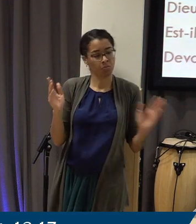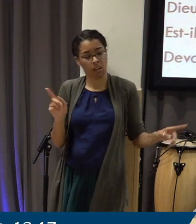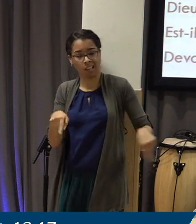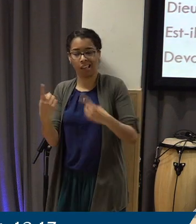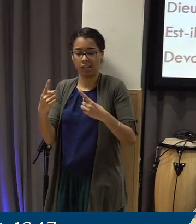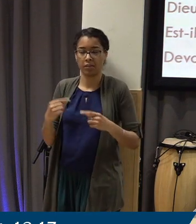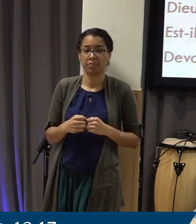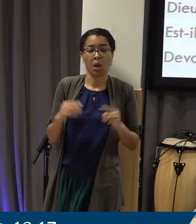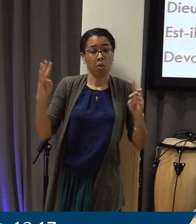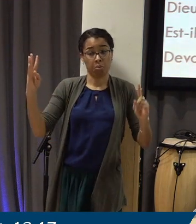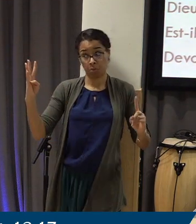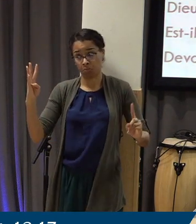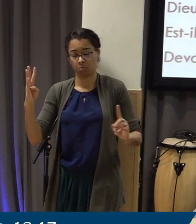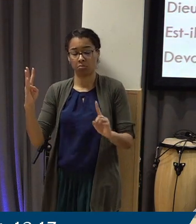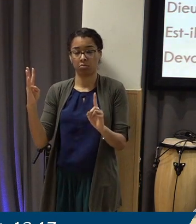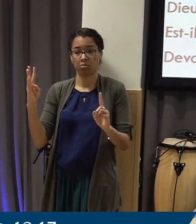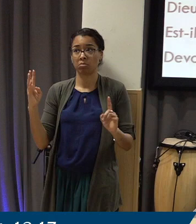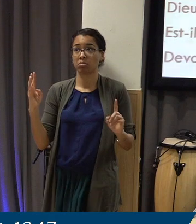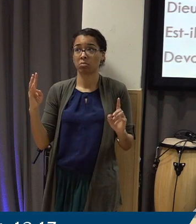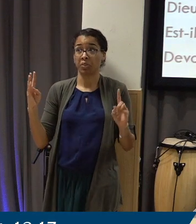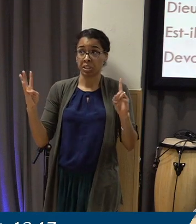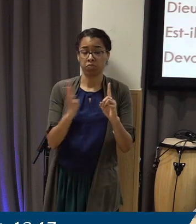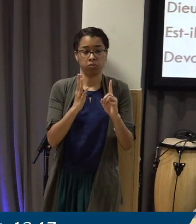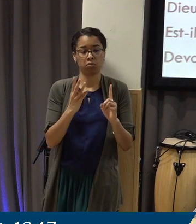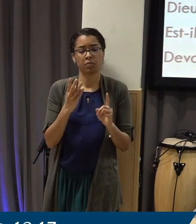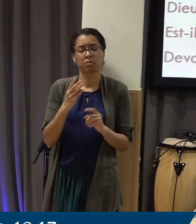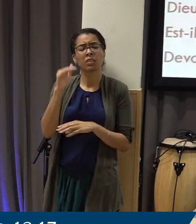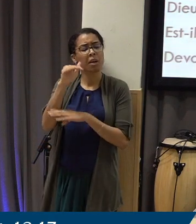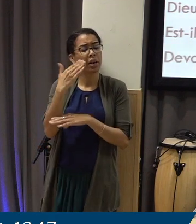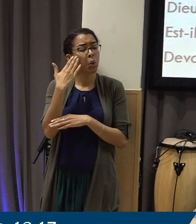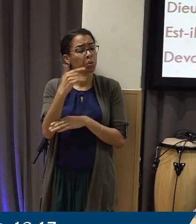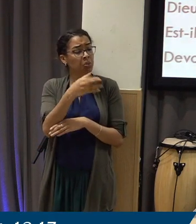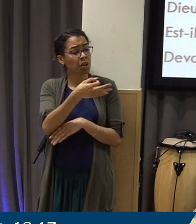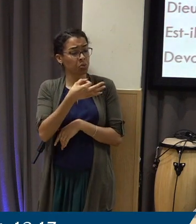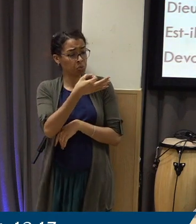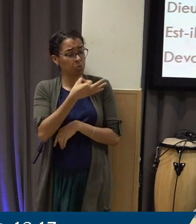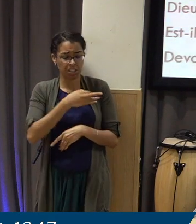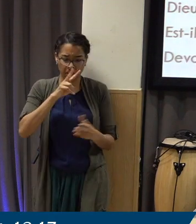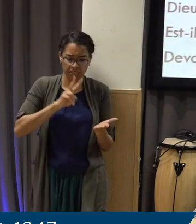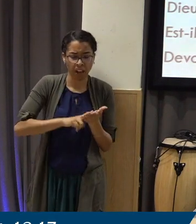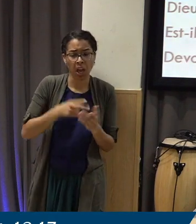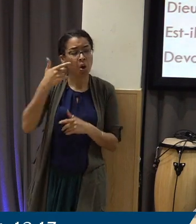propres paroles. Et ils vinrent lui dire, « Maître, nous savons que tu es vrai, que tu ne t'inquiètes